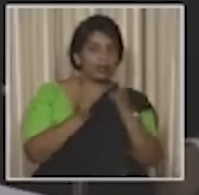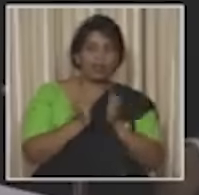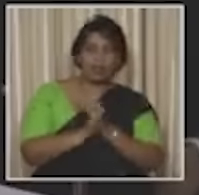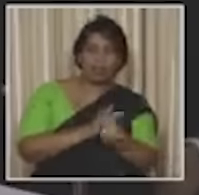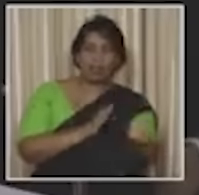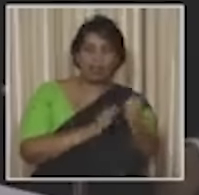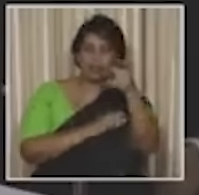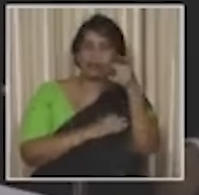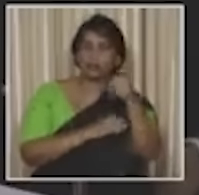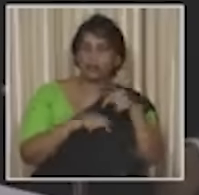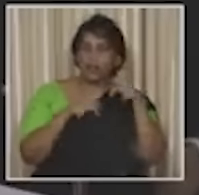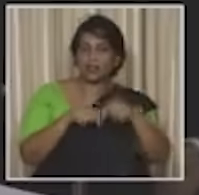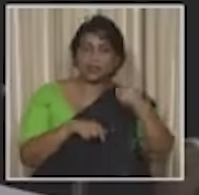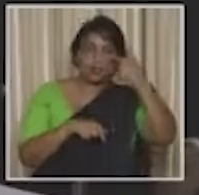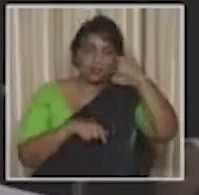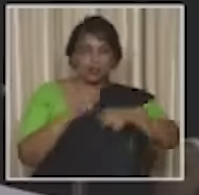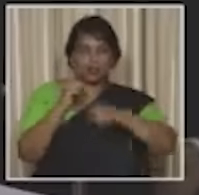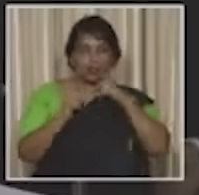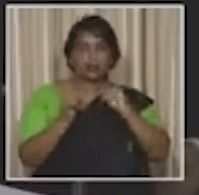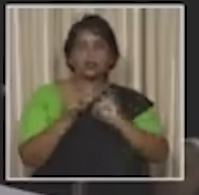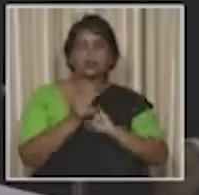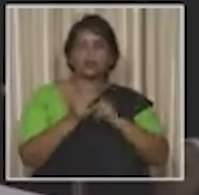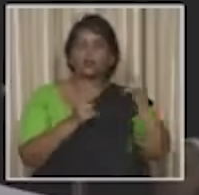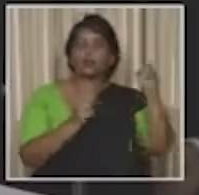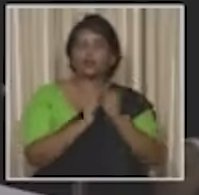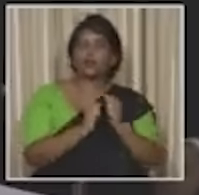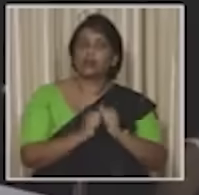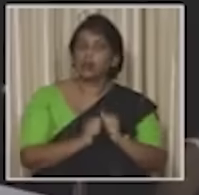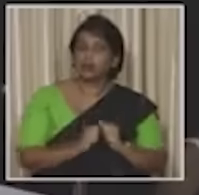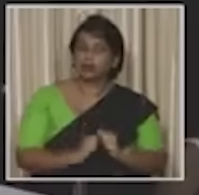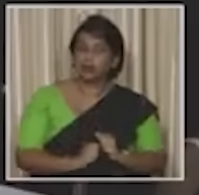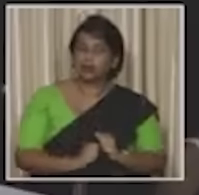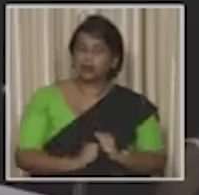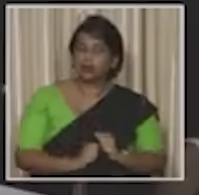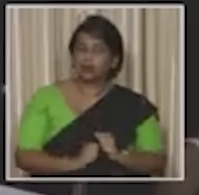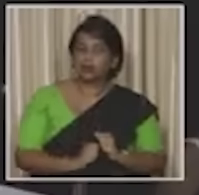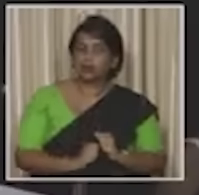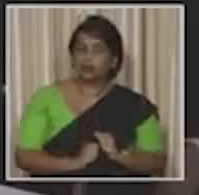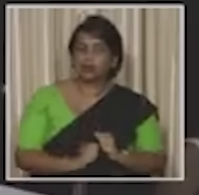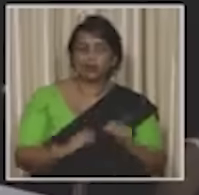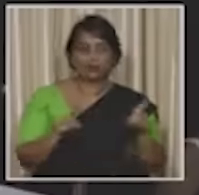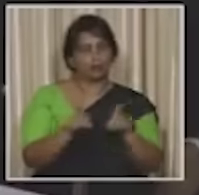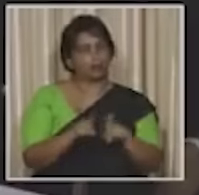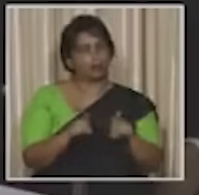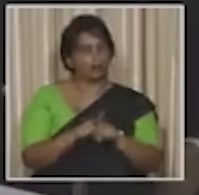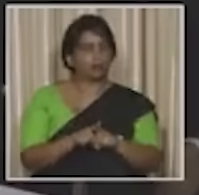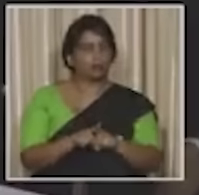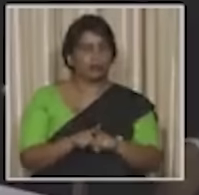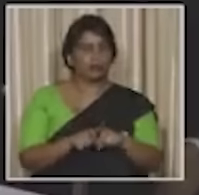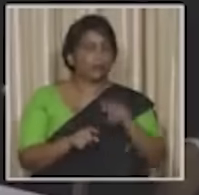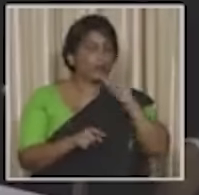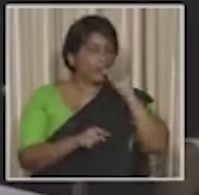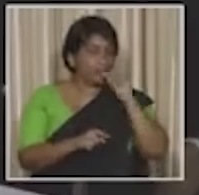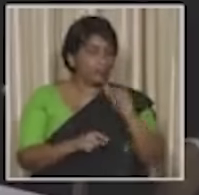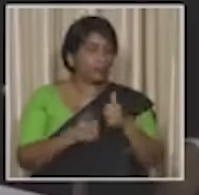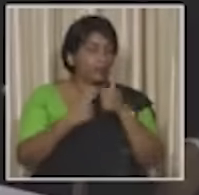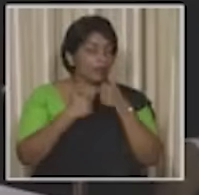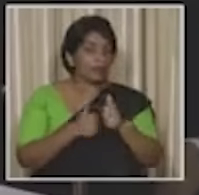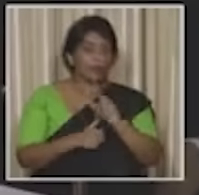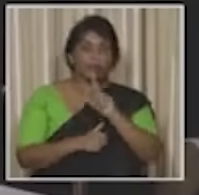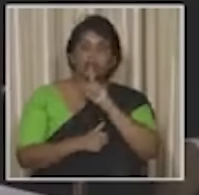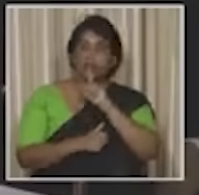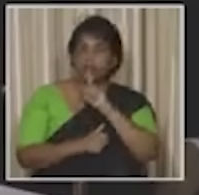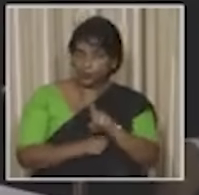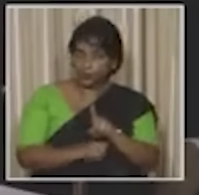යන්නේ දැන් තෙල් ගැන මෙතෙන්ට කියන්නේ නෝ සාගර රත්නායක මොකද කරන්නේ හරිද ඒ නිසා ඇත්ත සාධාරණ කතාවක් කිව්වට